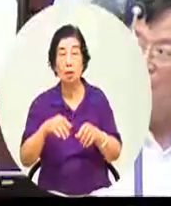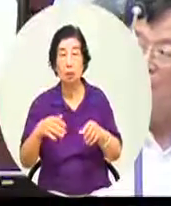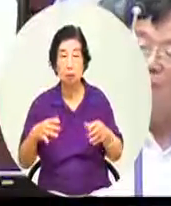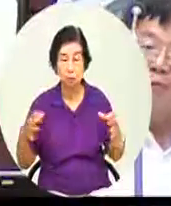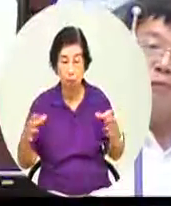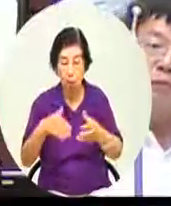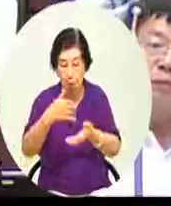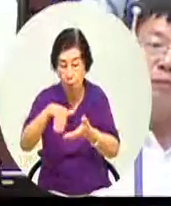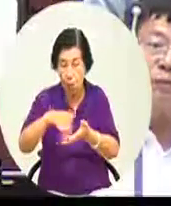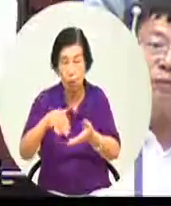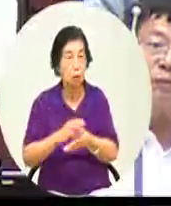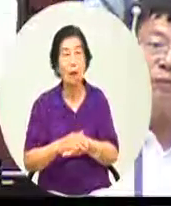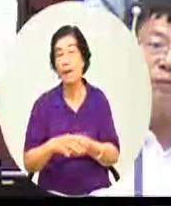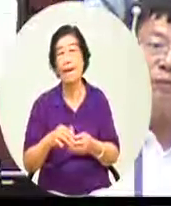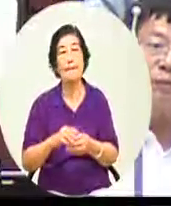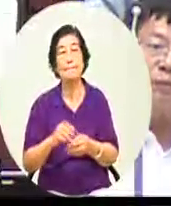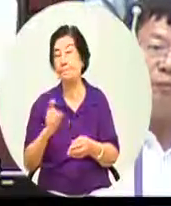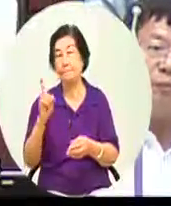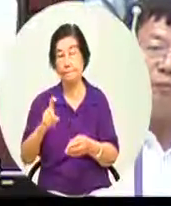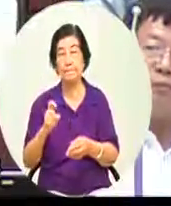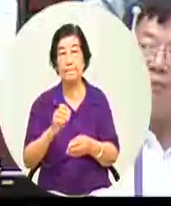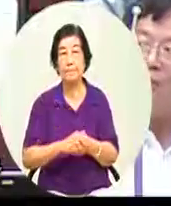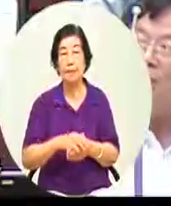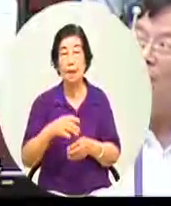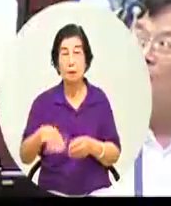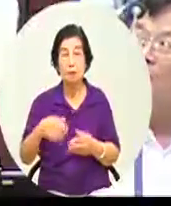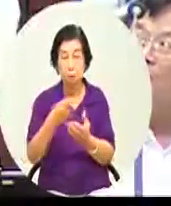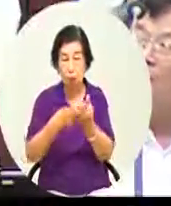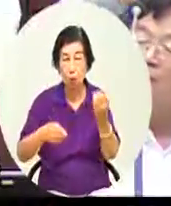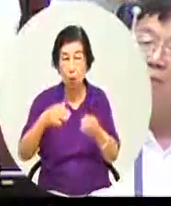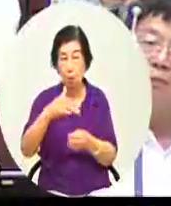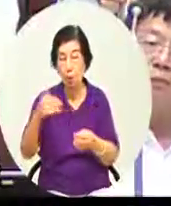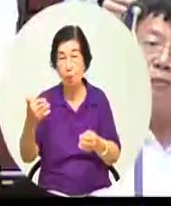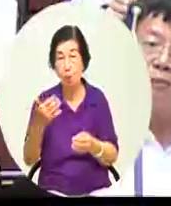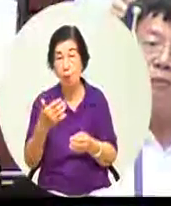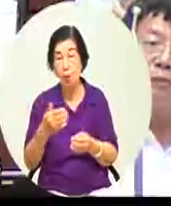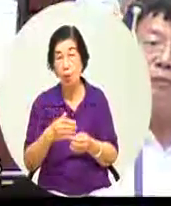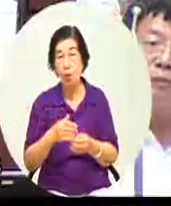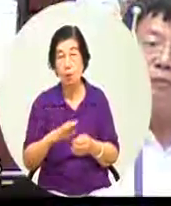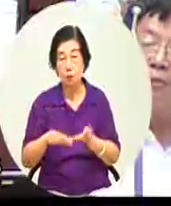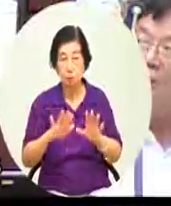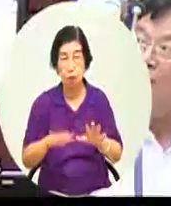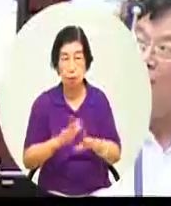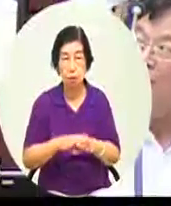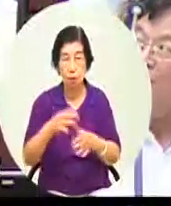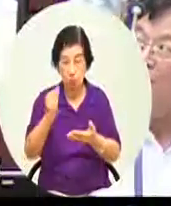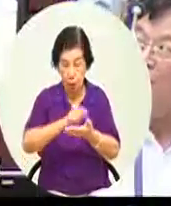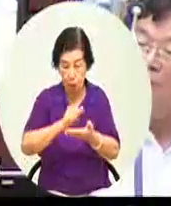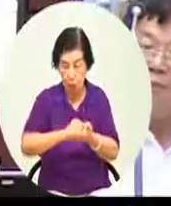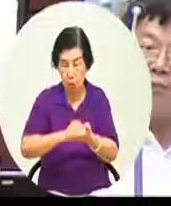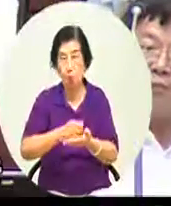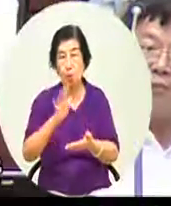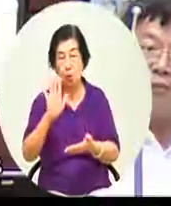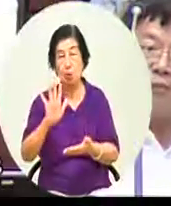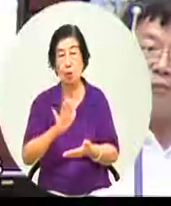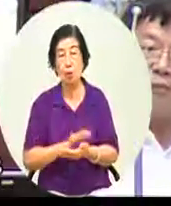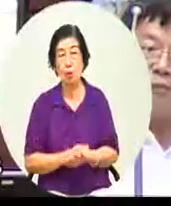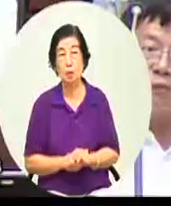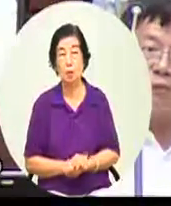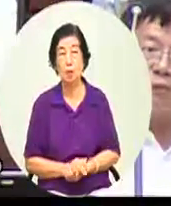旅宿，我们就用住宿的人次来看哈。大概我手上的数据目前呈现的是这样。那至于议员刚刚有提到说。